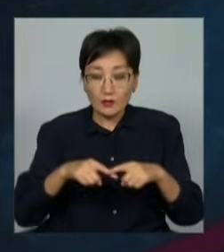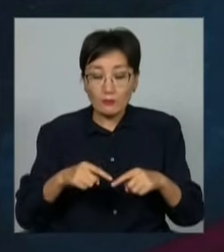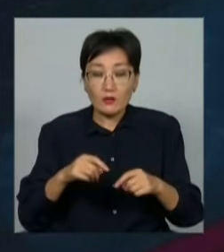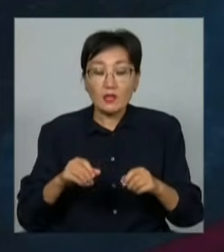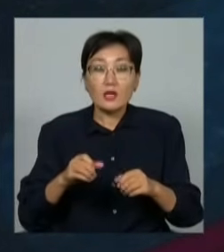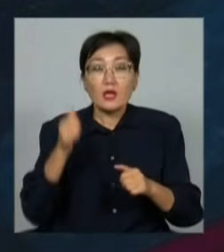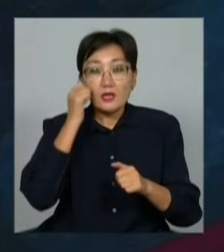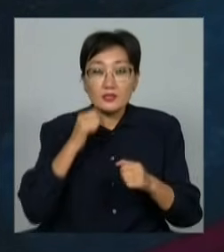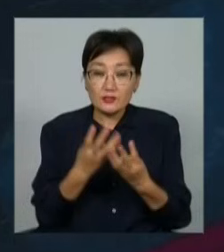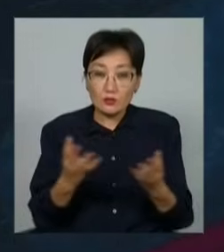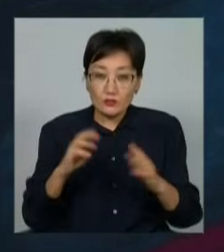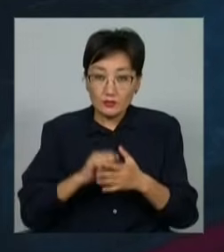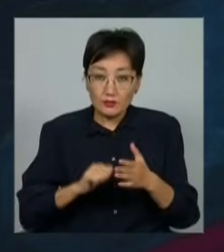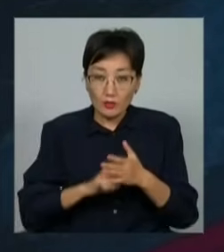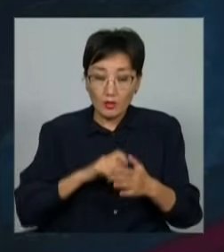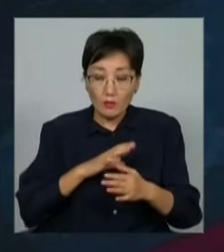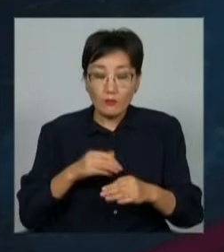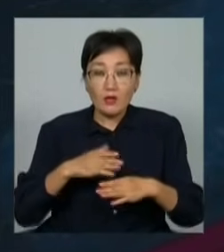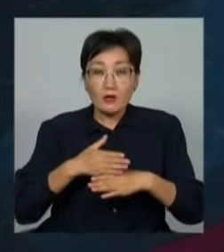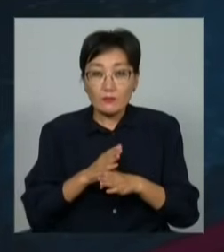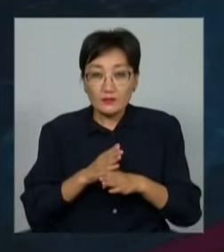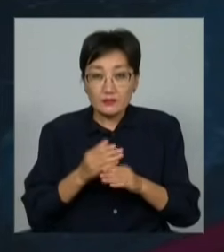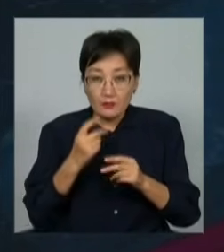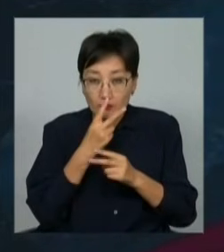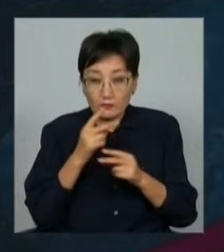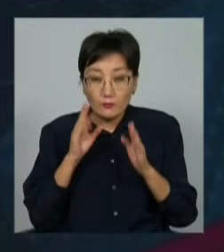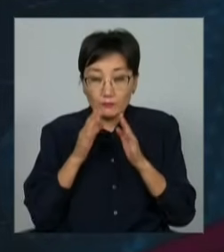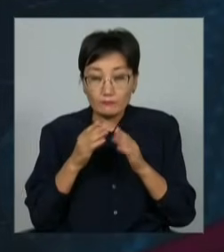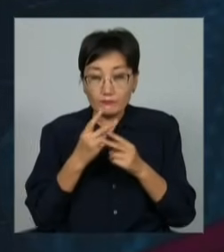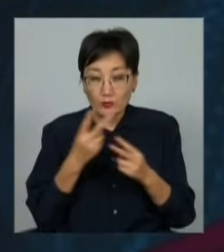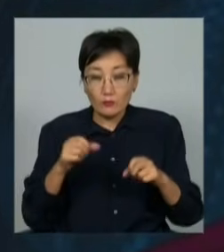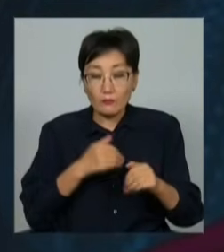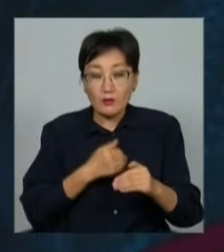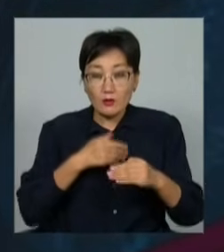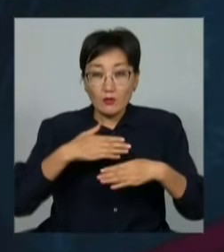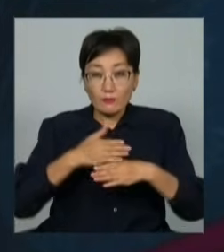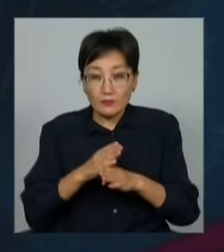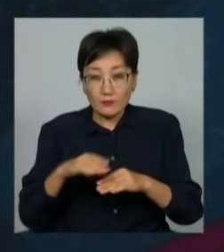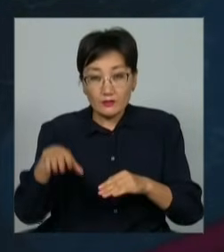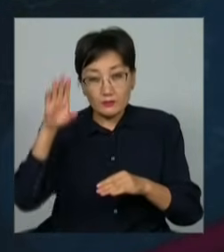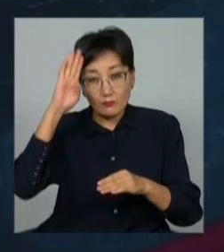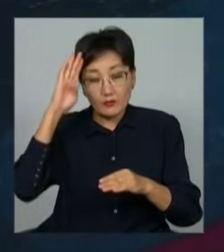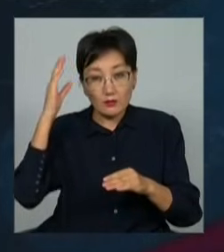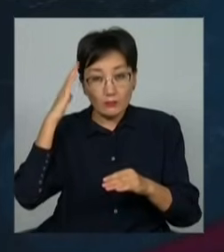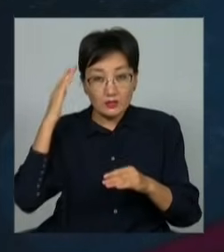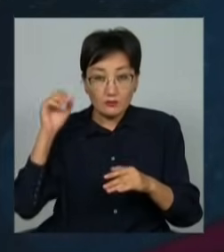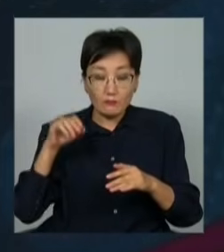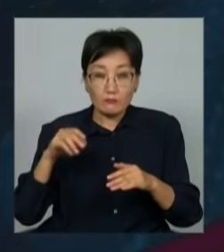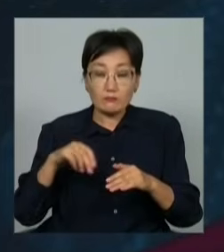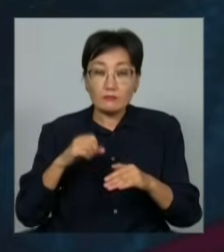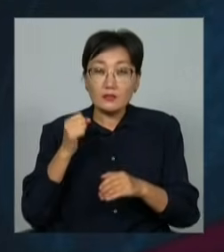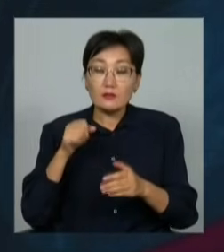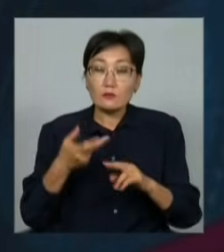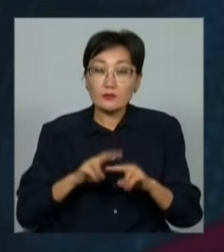қоршауларының салдарынан болған. Жеткіншек сыны қабырғадан сығалаймын дегенде бетон бөлшегі опырлып үлдіршінің басын басып қалған.